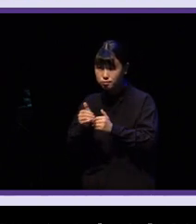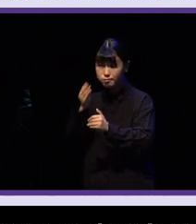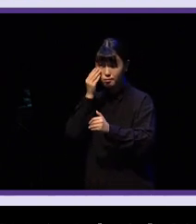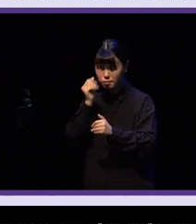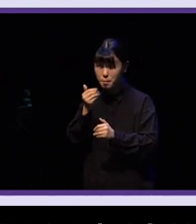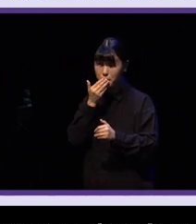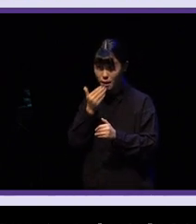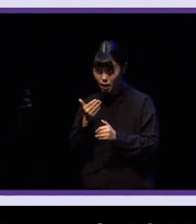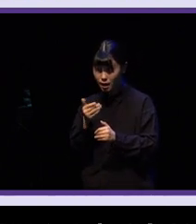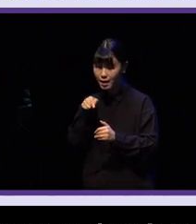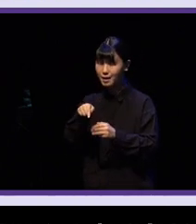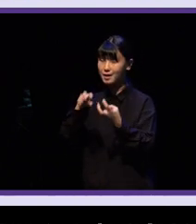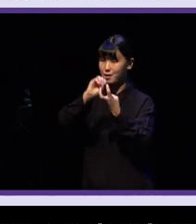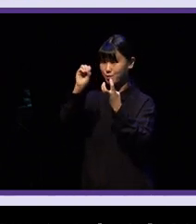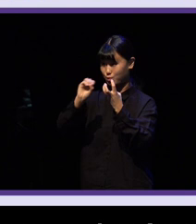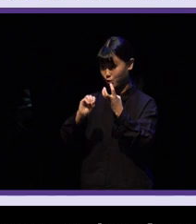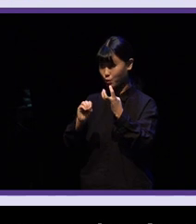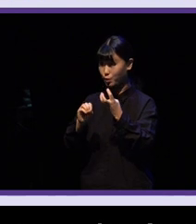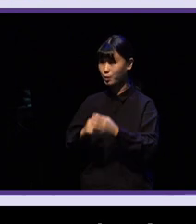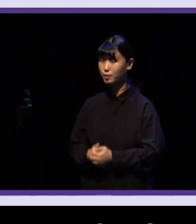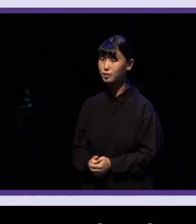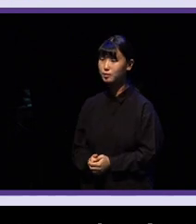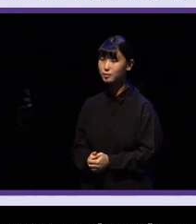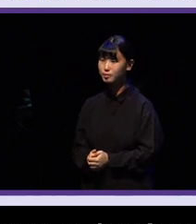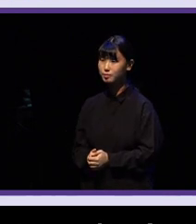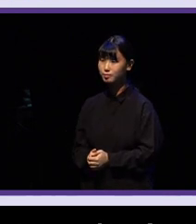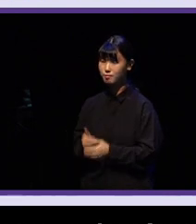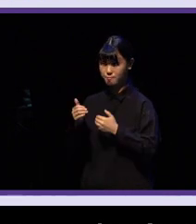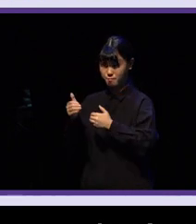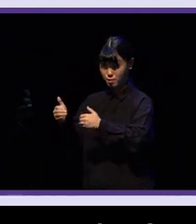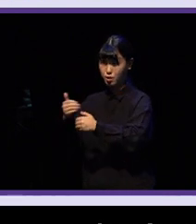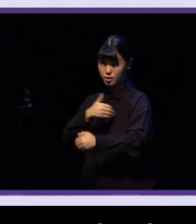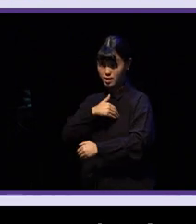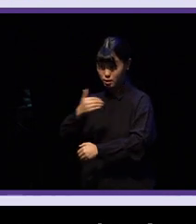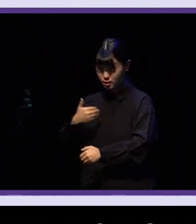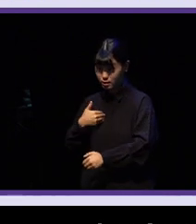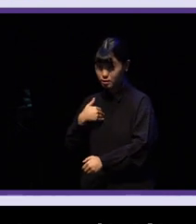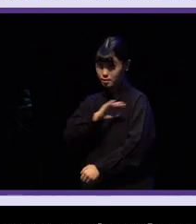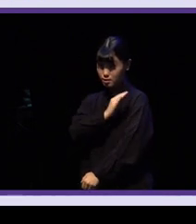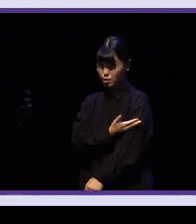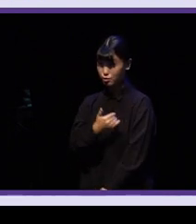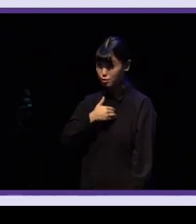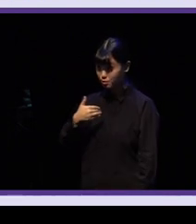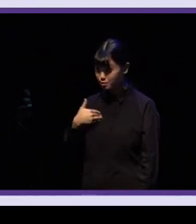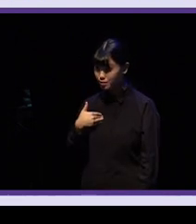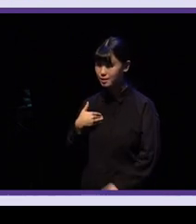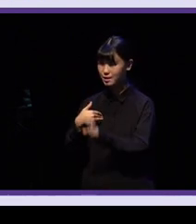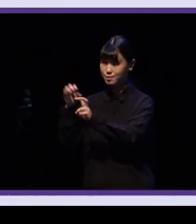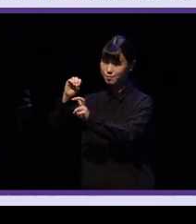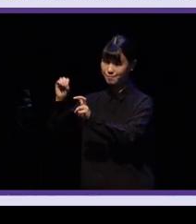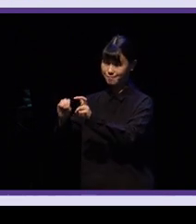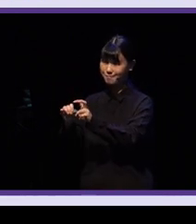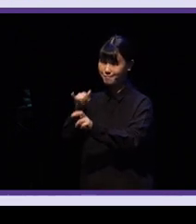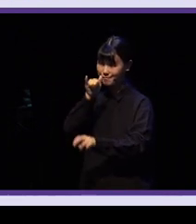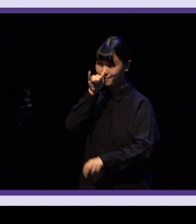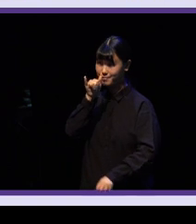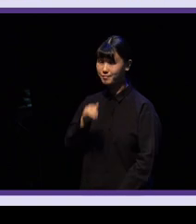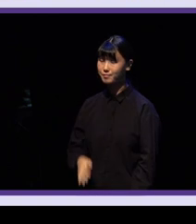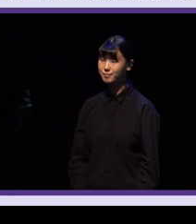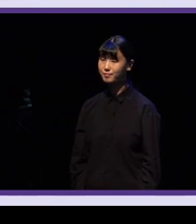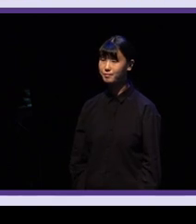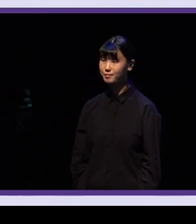편성에 적절성이 30% 그리고 사업 수익 역량이 20%로 100점 배정되어 있습니다